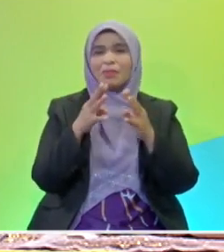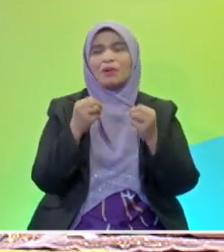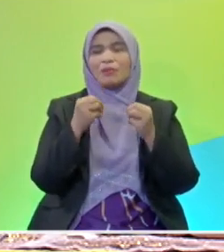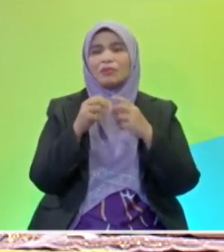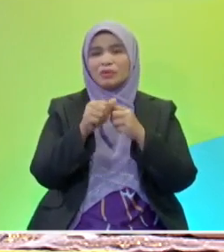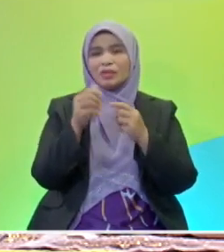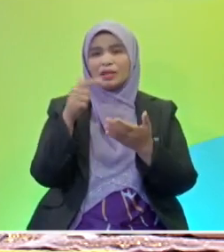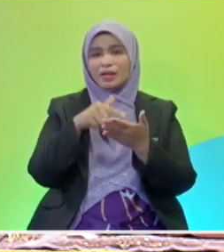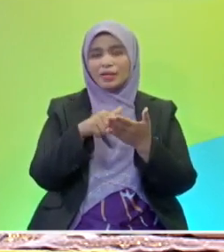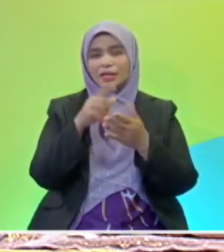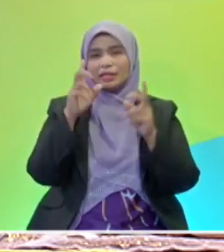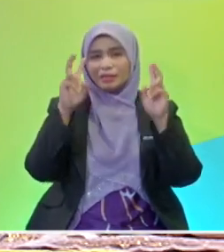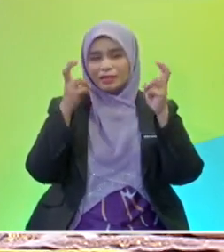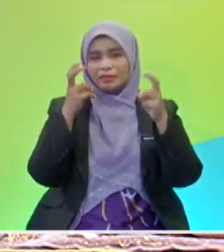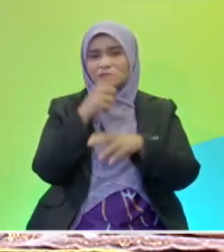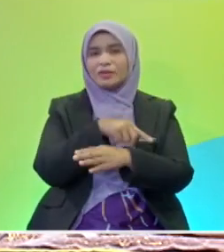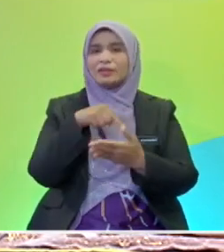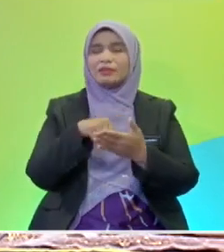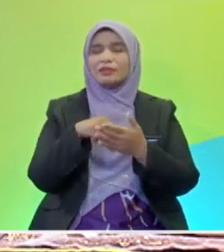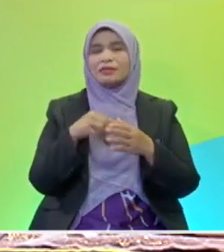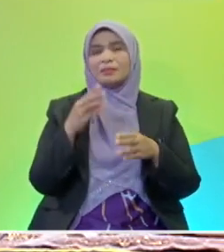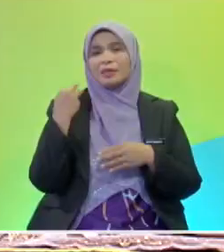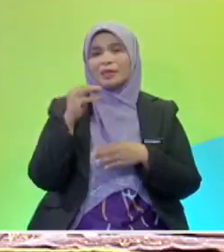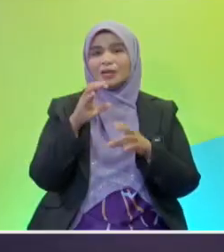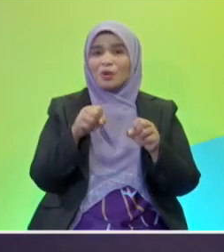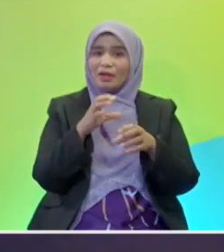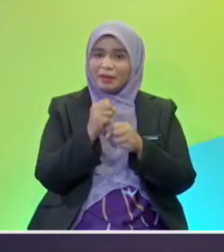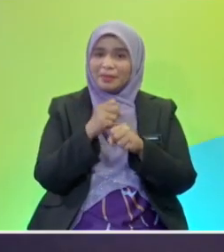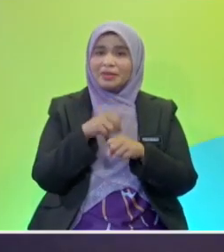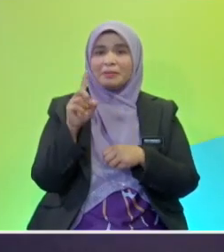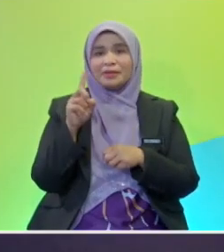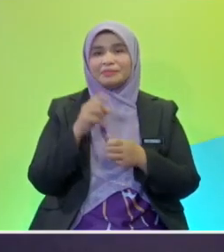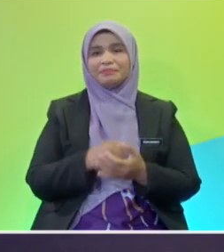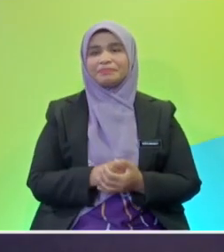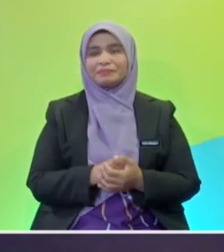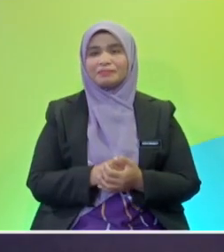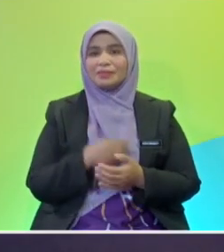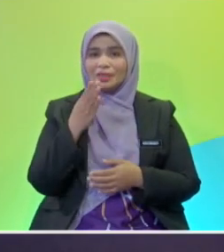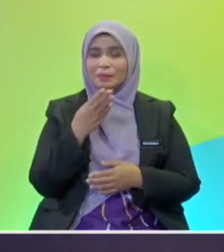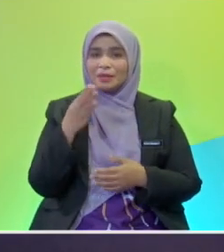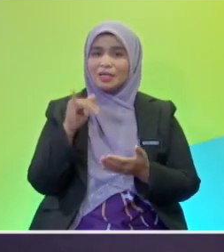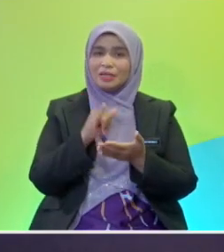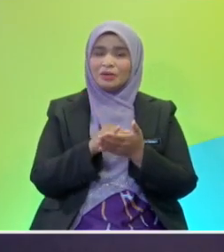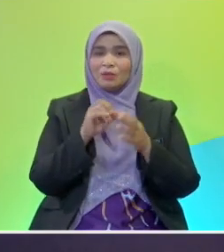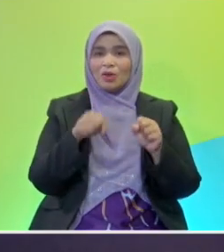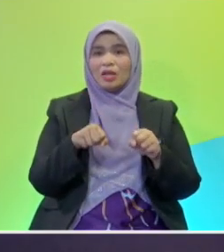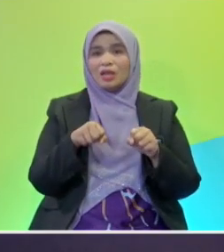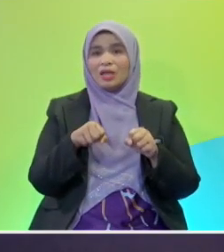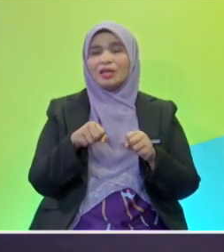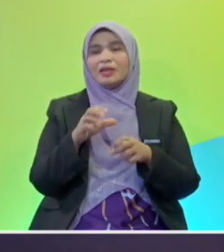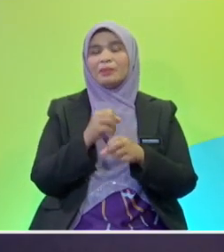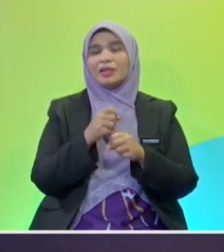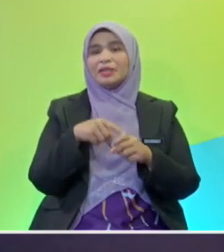BAB ataupun tajuk yang kita belajar pada hari ini di mana mereka Boleh dapatkan bahan pengukuhan tu Cikgu okey bahan-bahan tu semua kita boleh dapati daripada pelantar